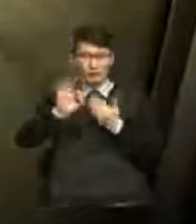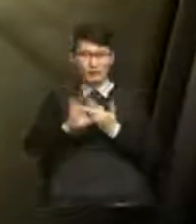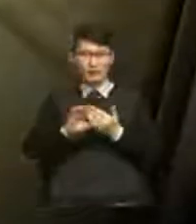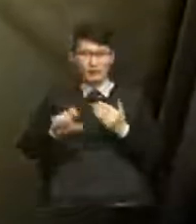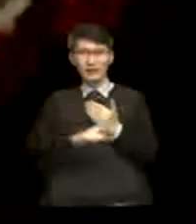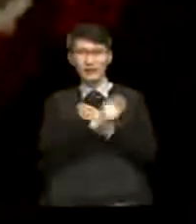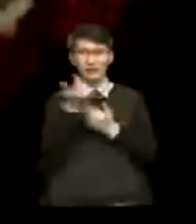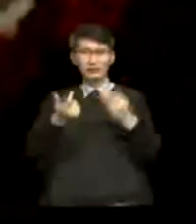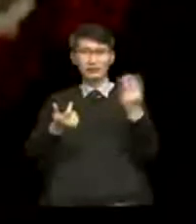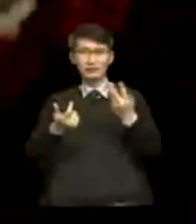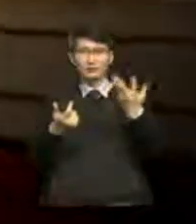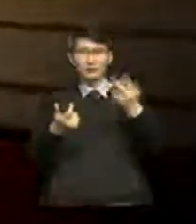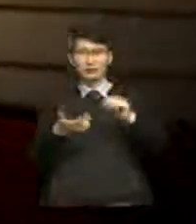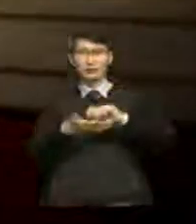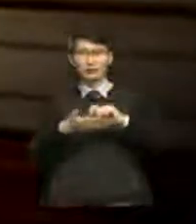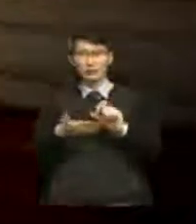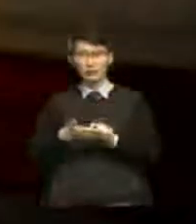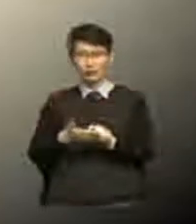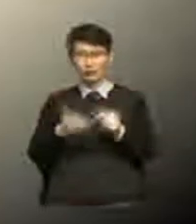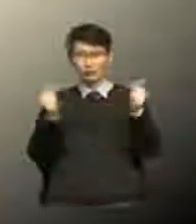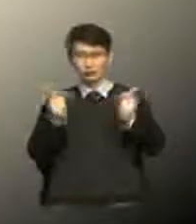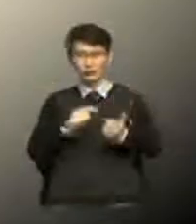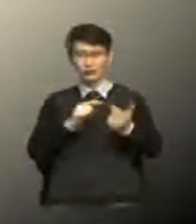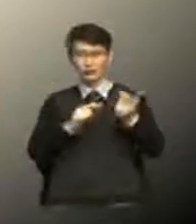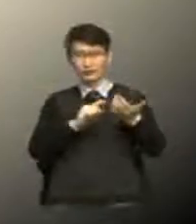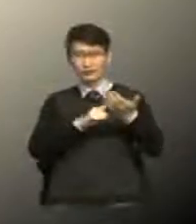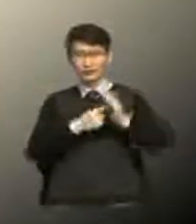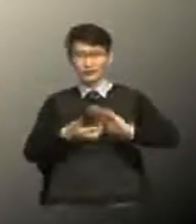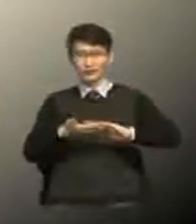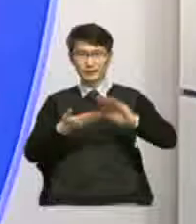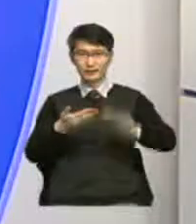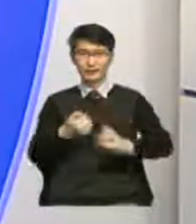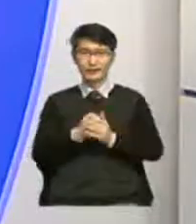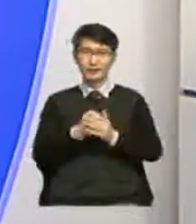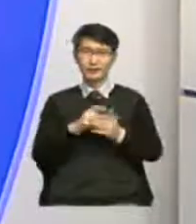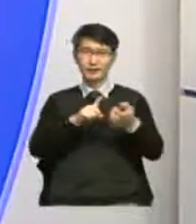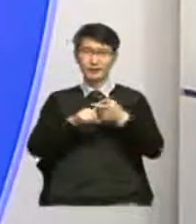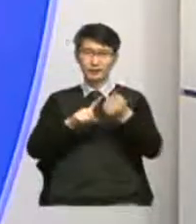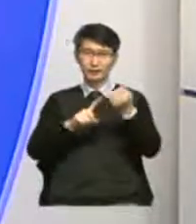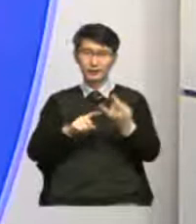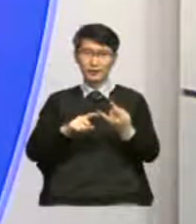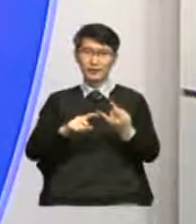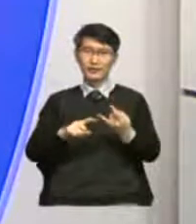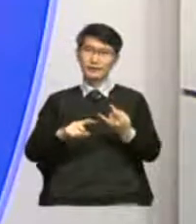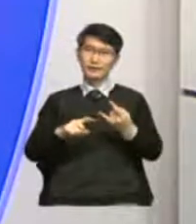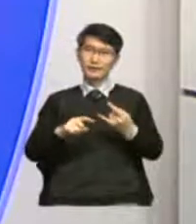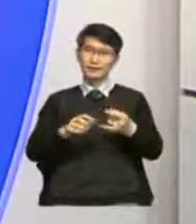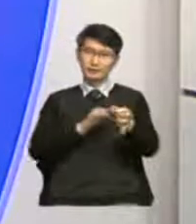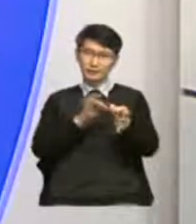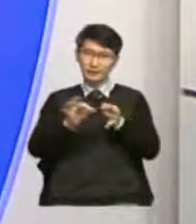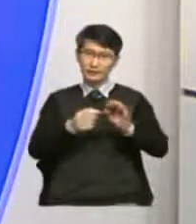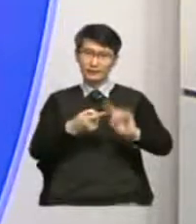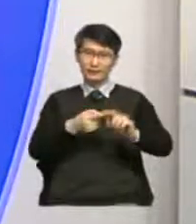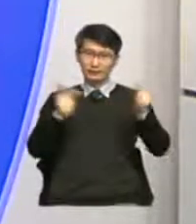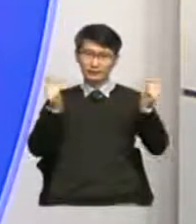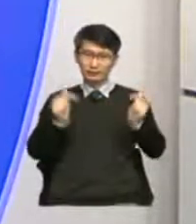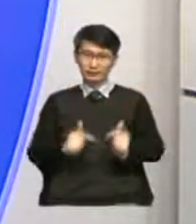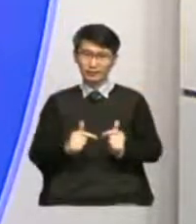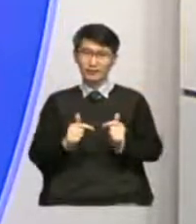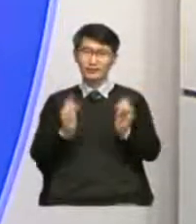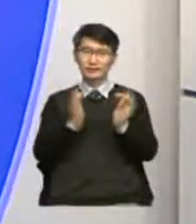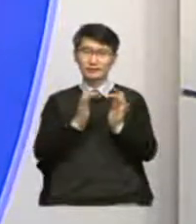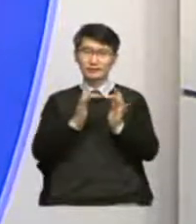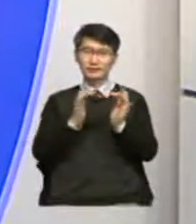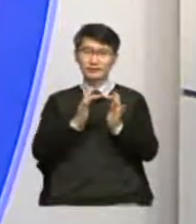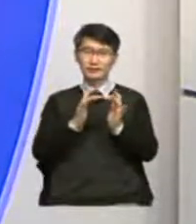매출이 3천억 원가량 감소했다는 점을 강조하기도 했습니다. 연합회는 오프라인 매장에 대한 수요 감소가 온라인